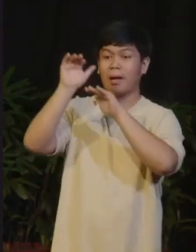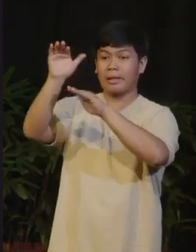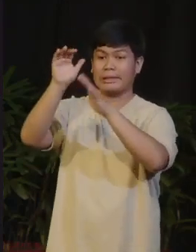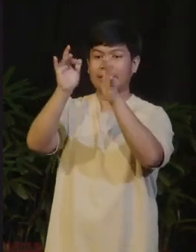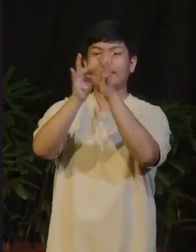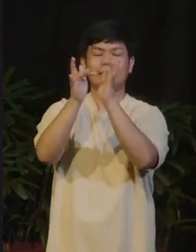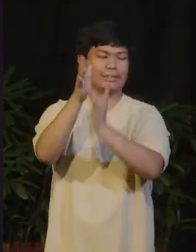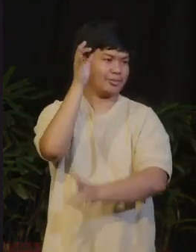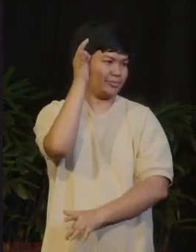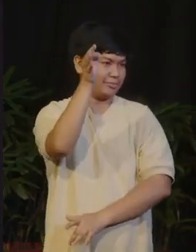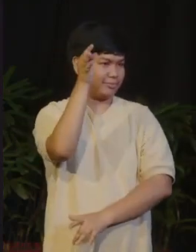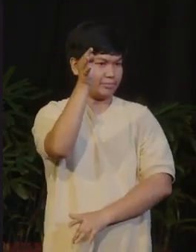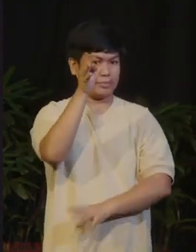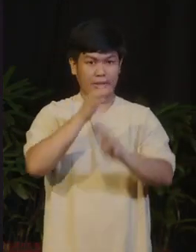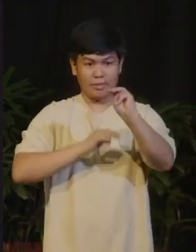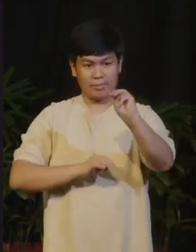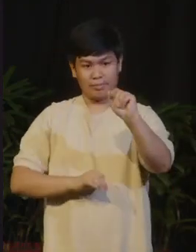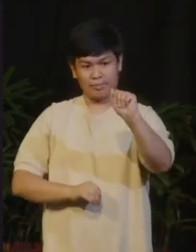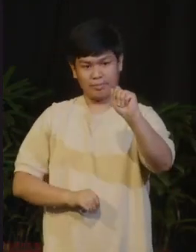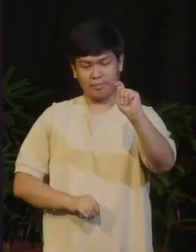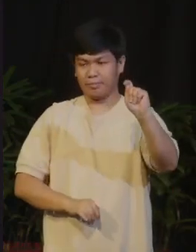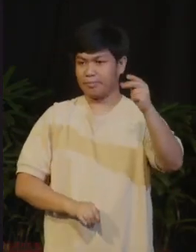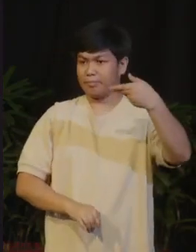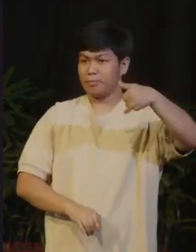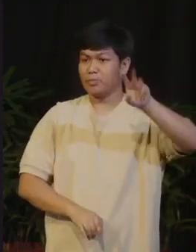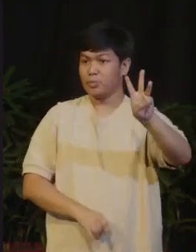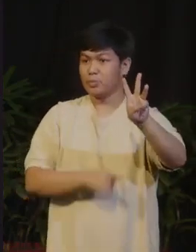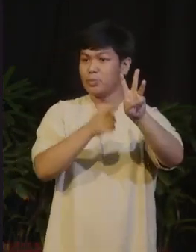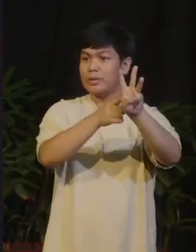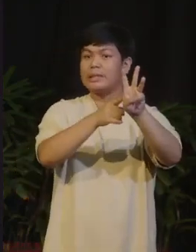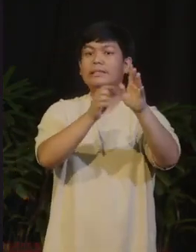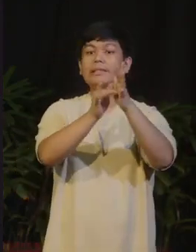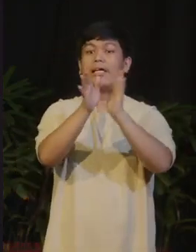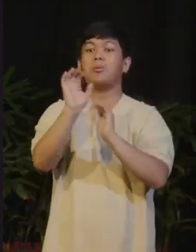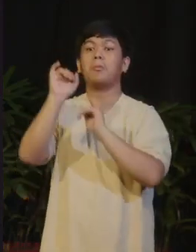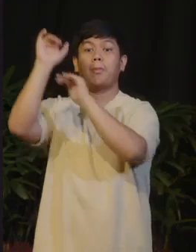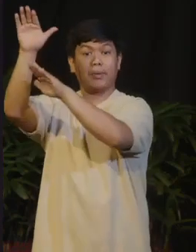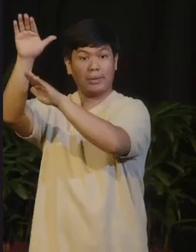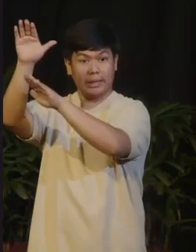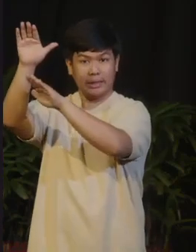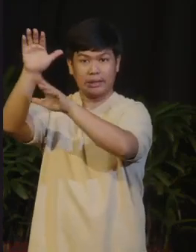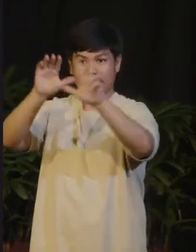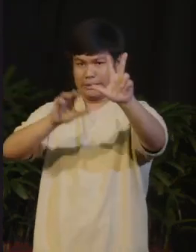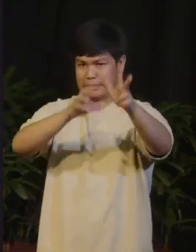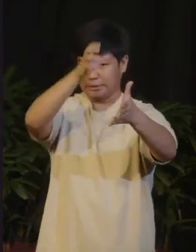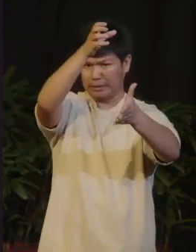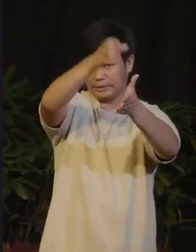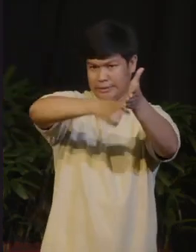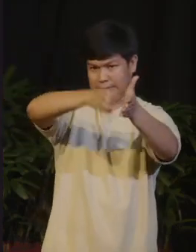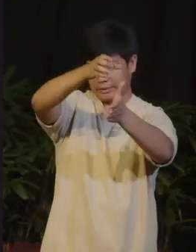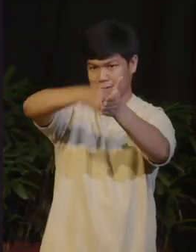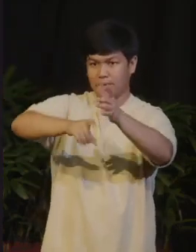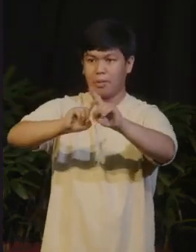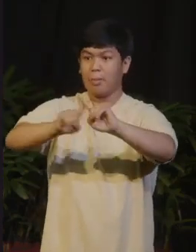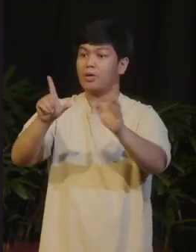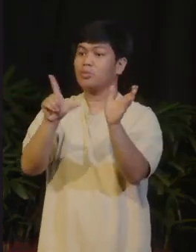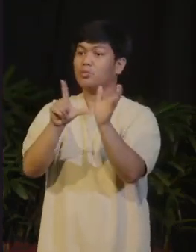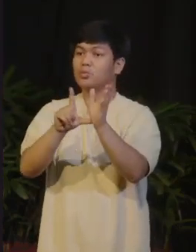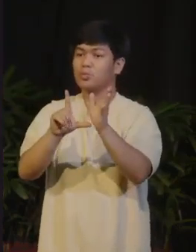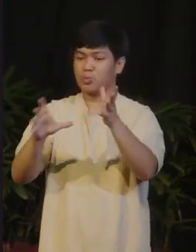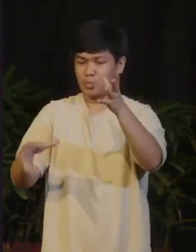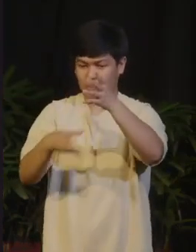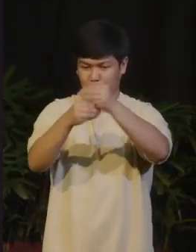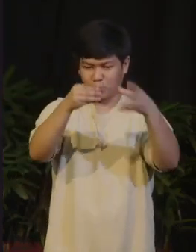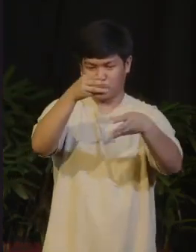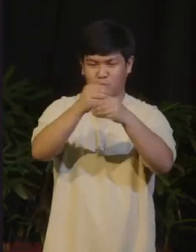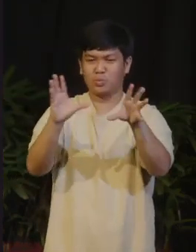Sa Matthew po, ang Sermon on the Mount ay 3 chapter, pero ito po ay parang summarized version. Ang sabi